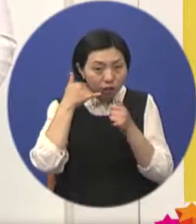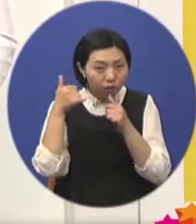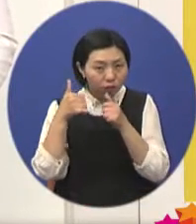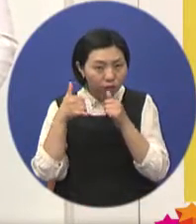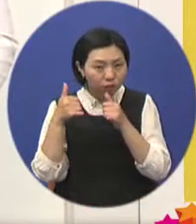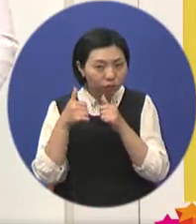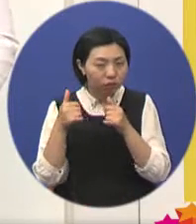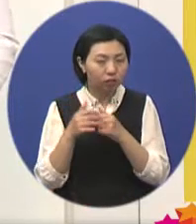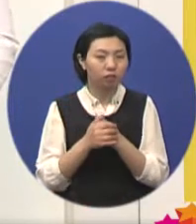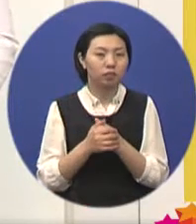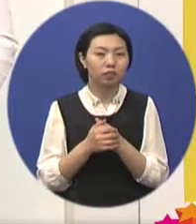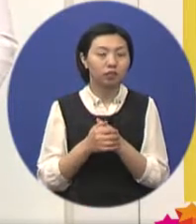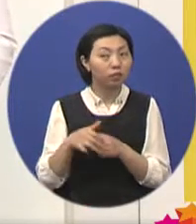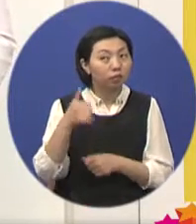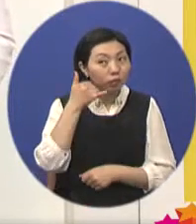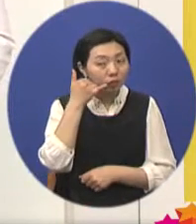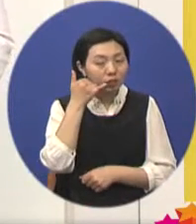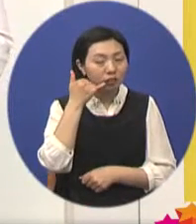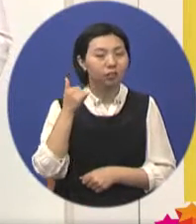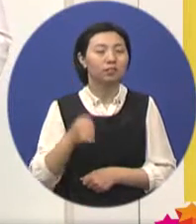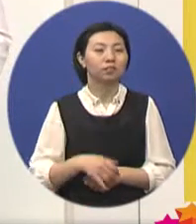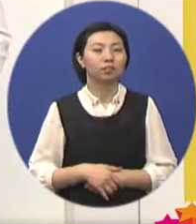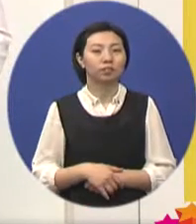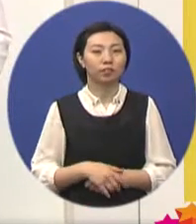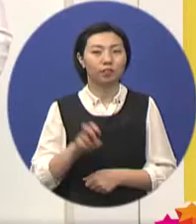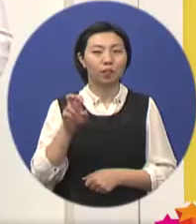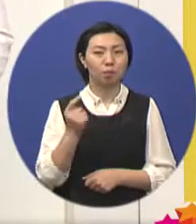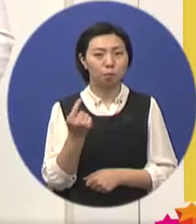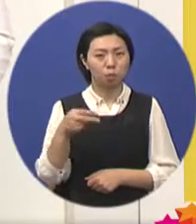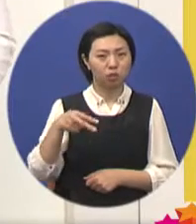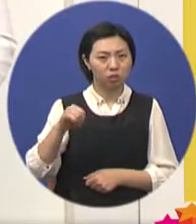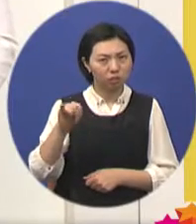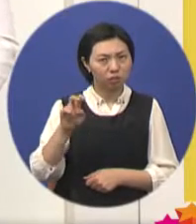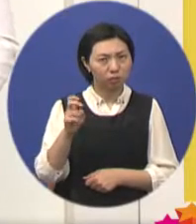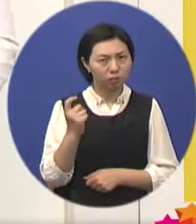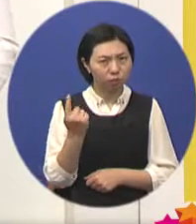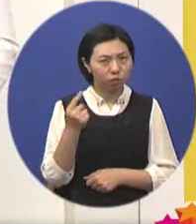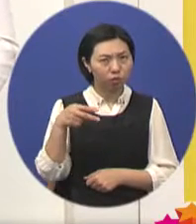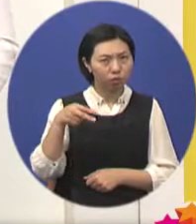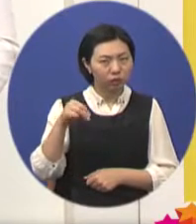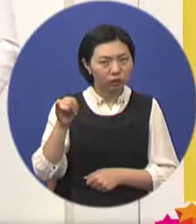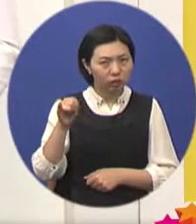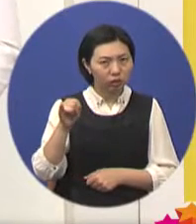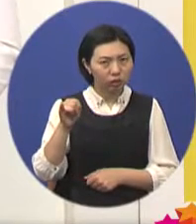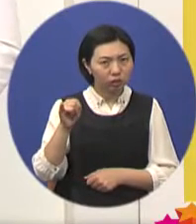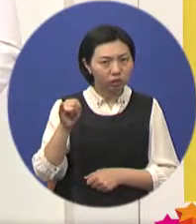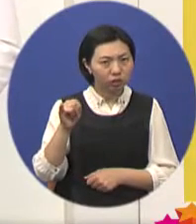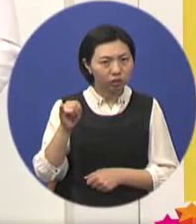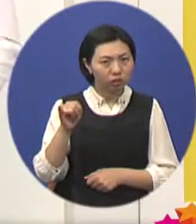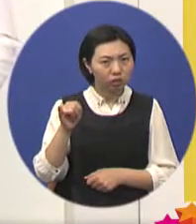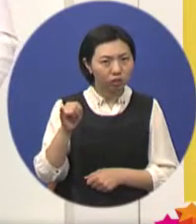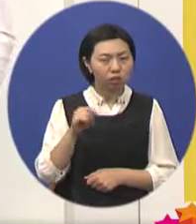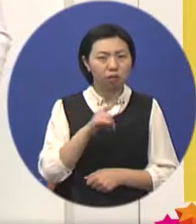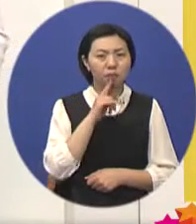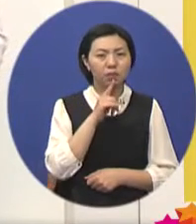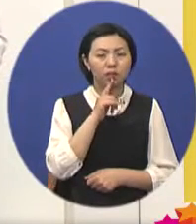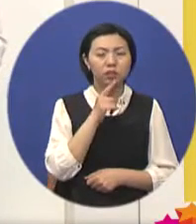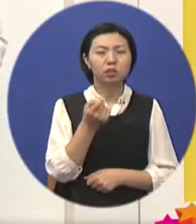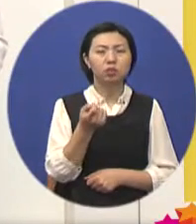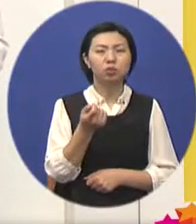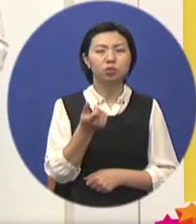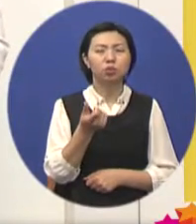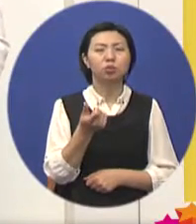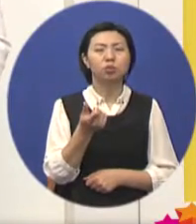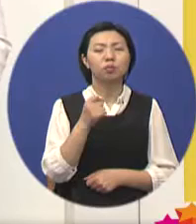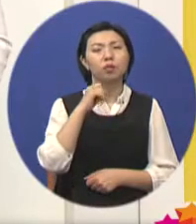예. 오랜만이에요. 모시모 씨. 네. 아, 모시모 씨? 아니, 말씀이 네. 조금 이렇게 좀 어디가 편찮으셔서